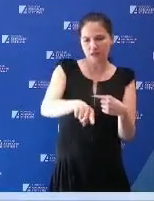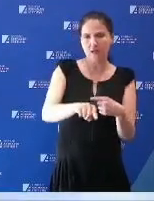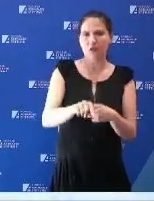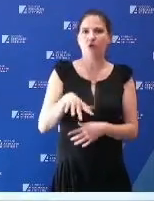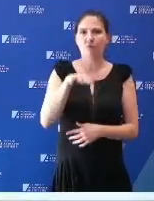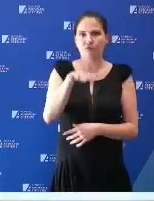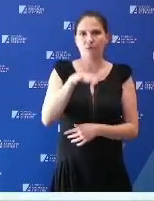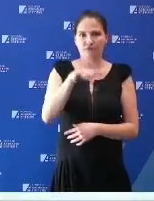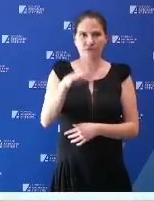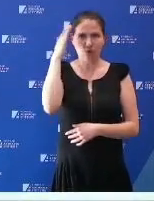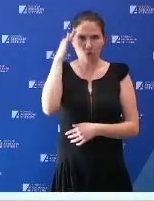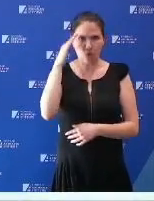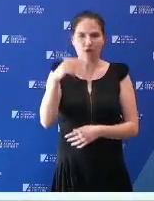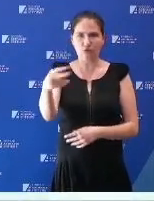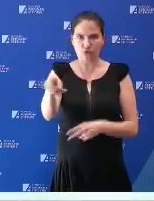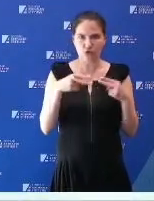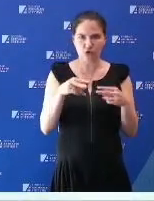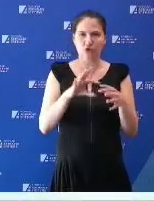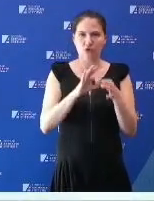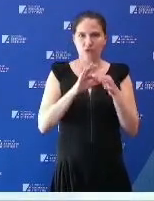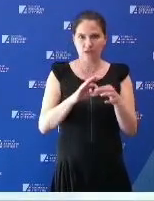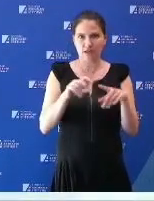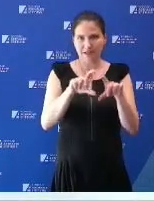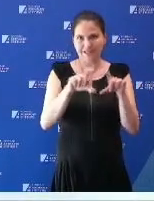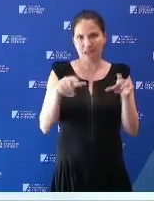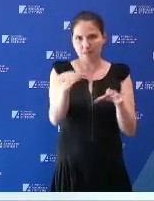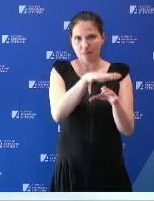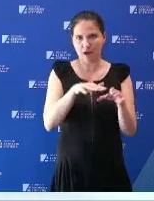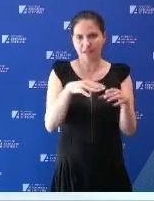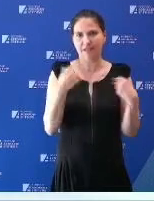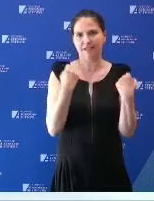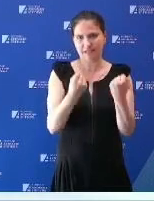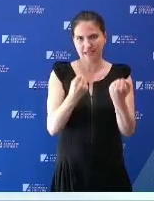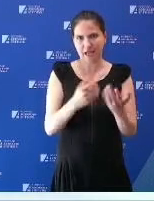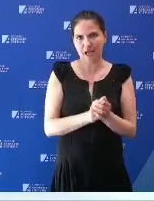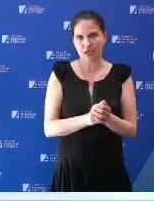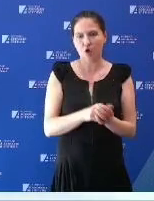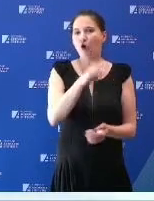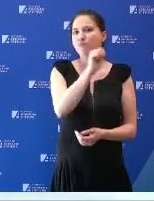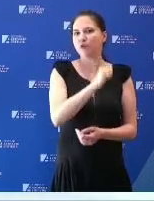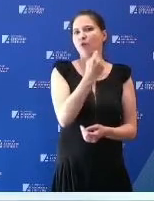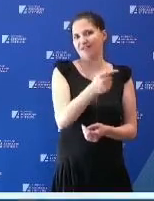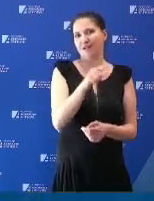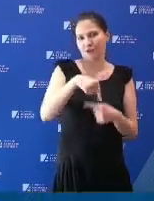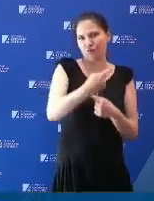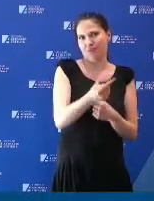Uhr wieder. Da geht es weiter mit dem Themenbereich Sicherheit und Miguel wird euch dann einführen.